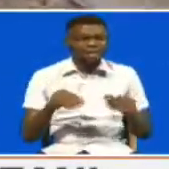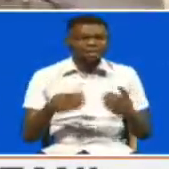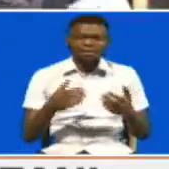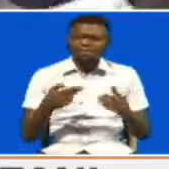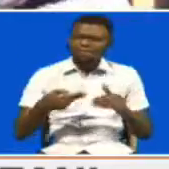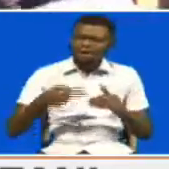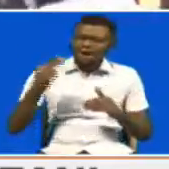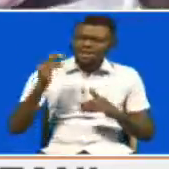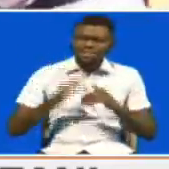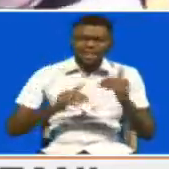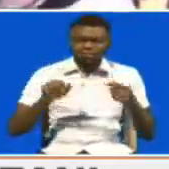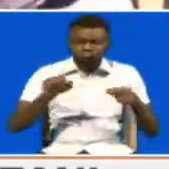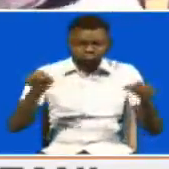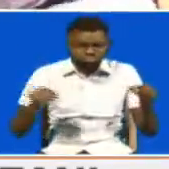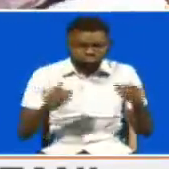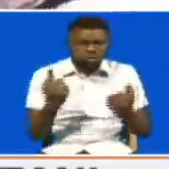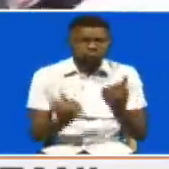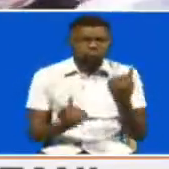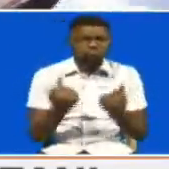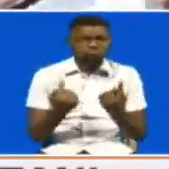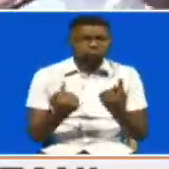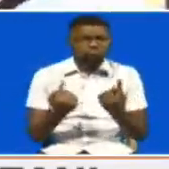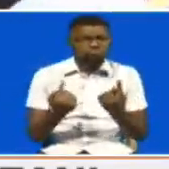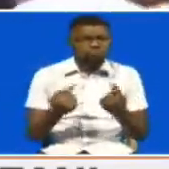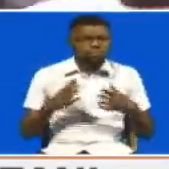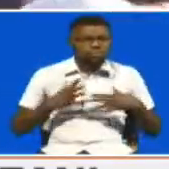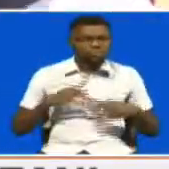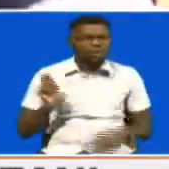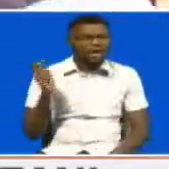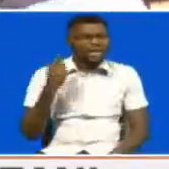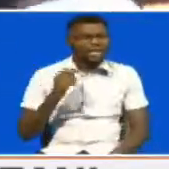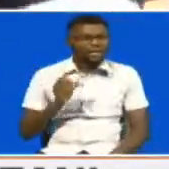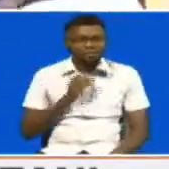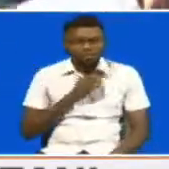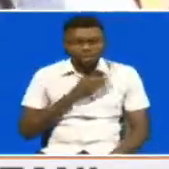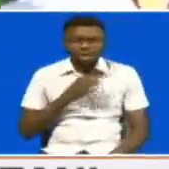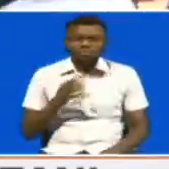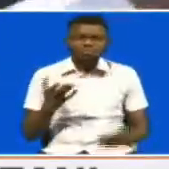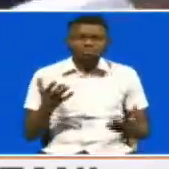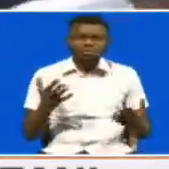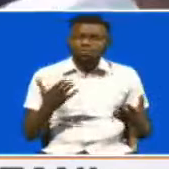ya sufuria. Toa sava nje, watu wa Kenya wa